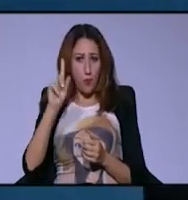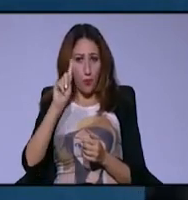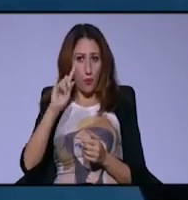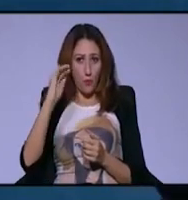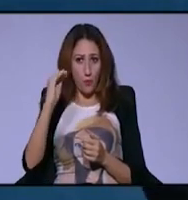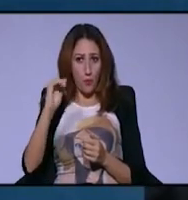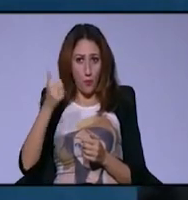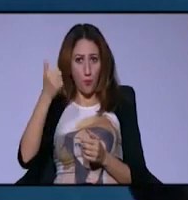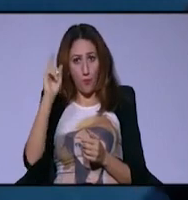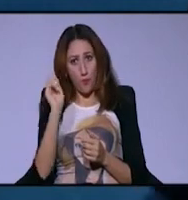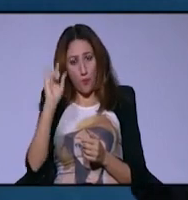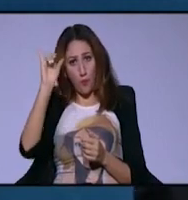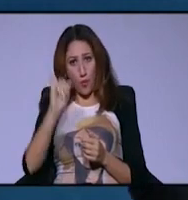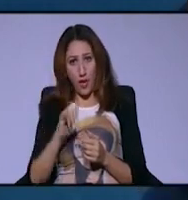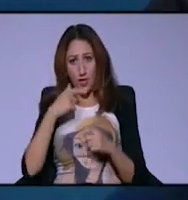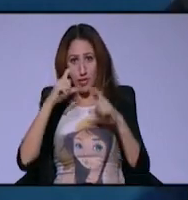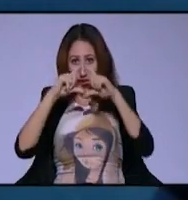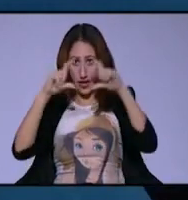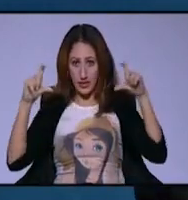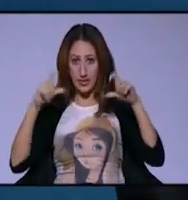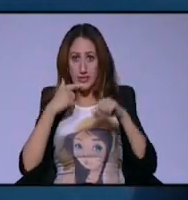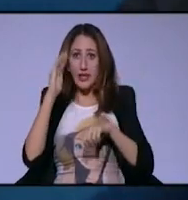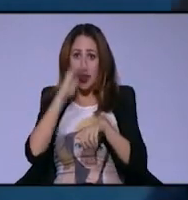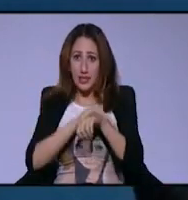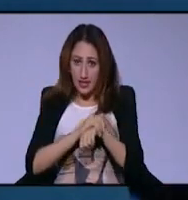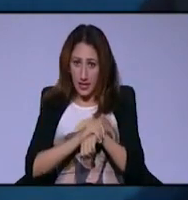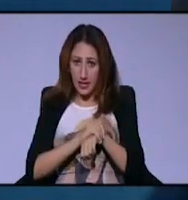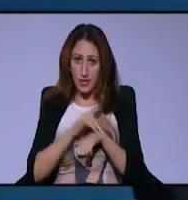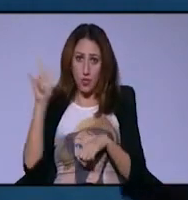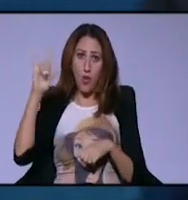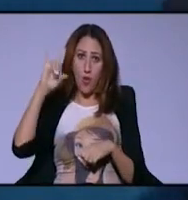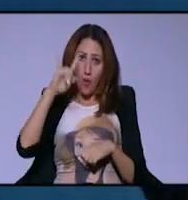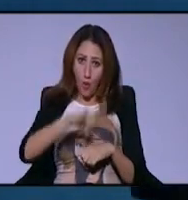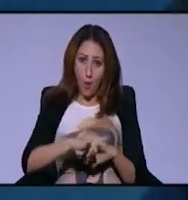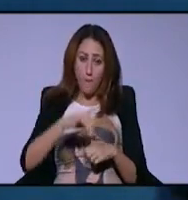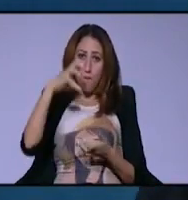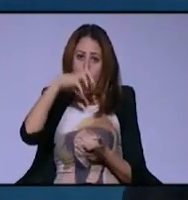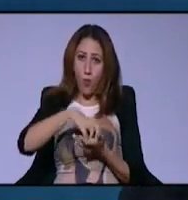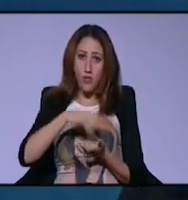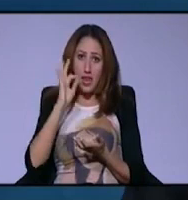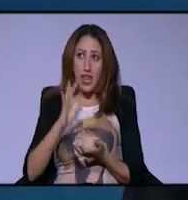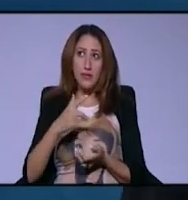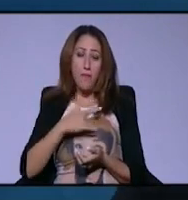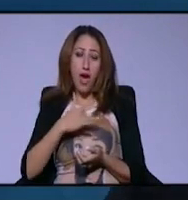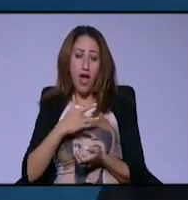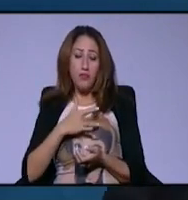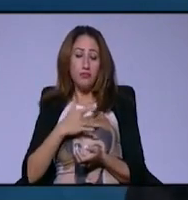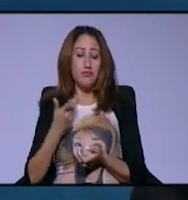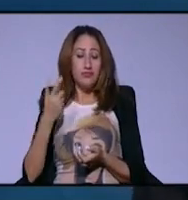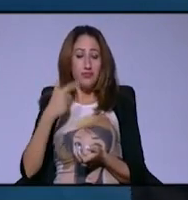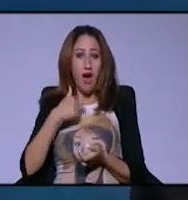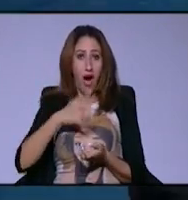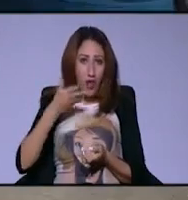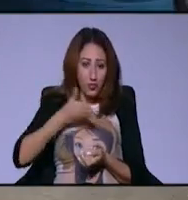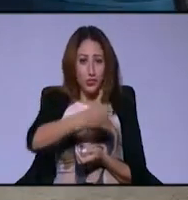ليقول: وفي هذا الحديث دليل على مشروعية حب الوطن والحنين إليه. إذن نحن